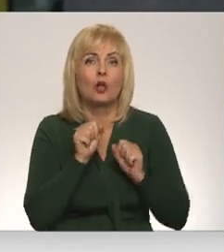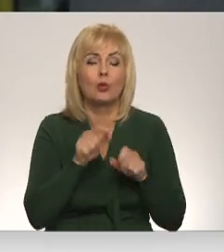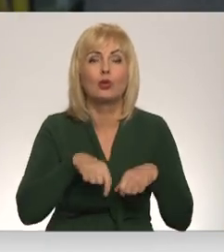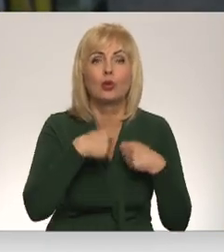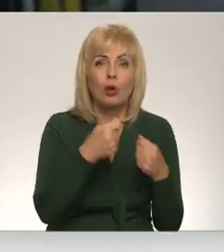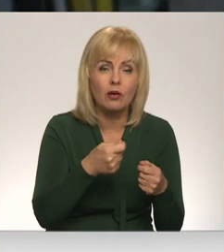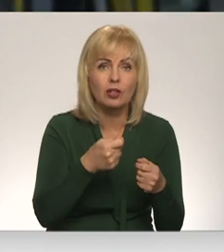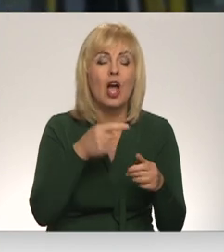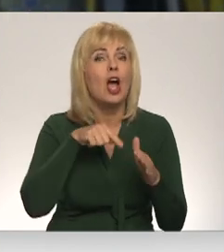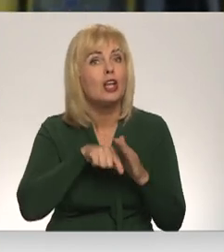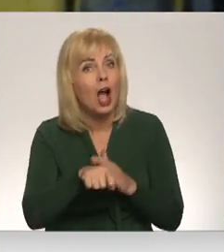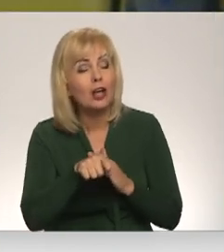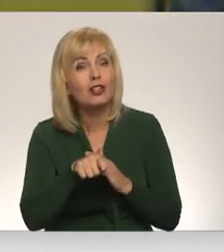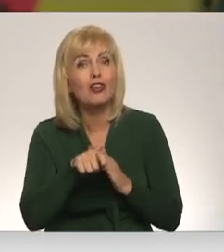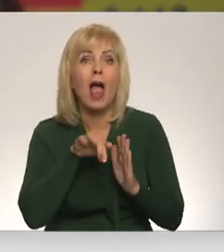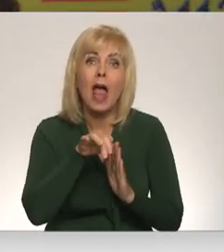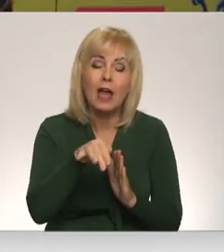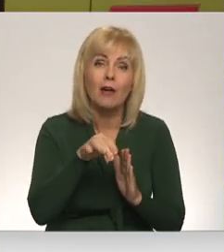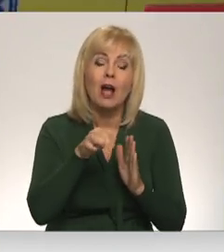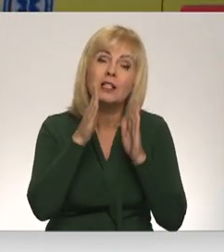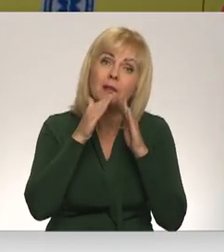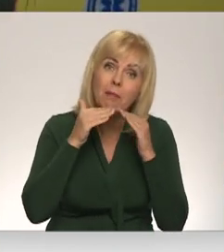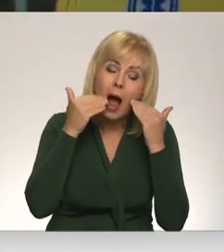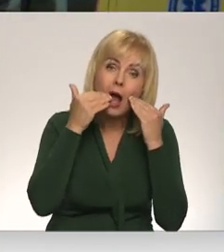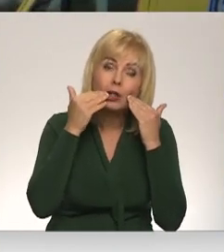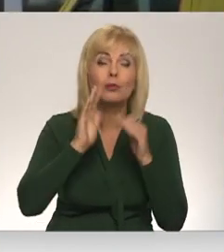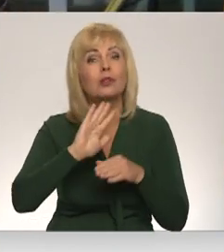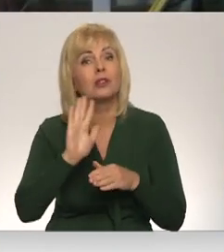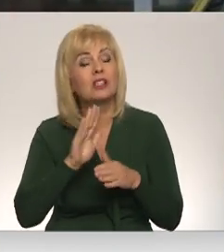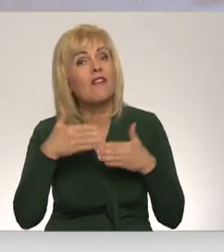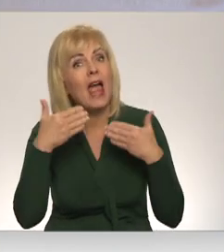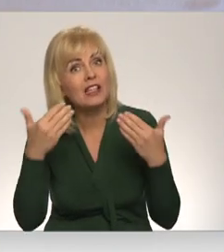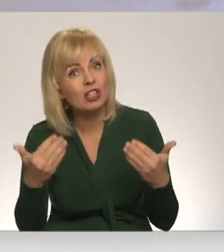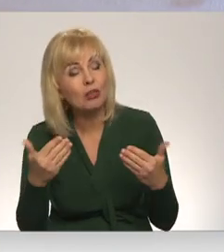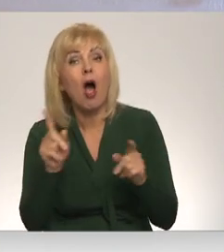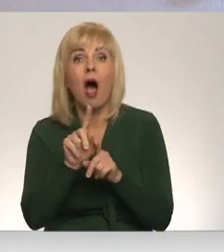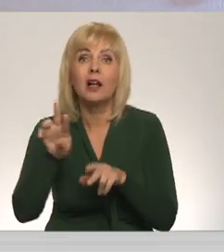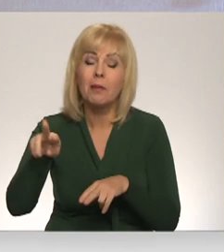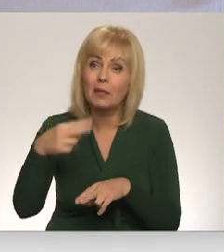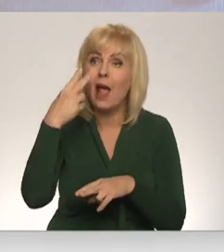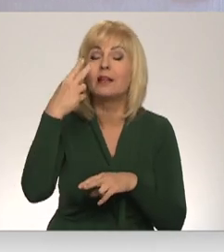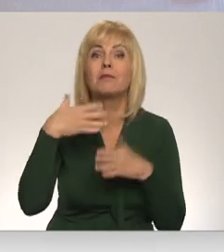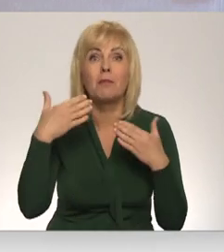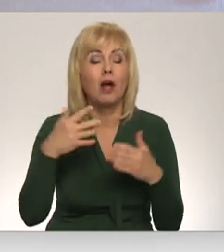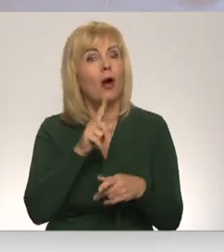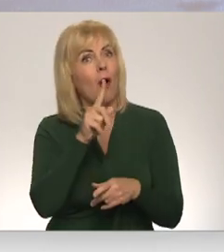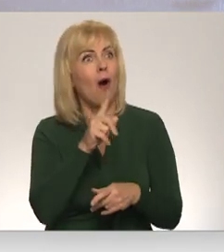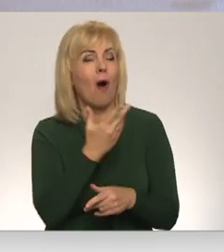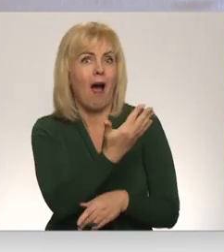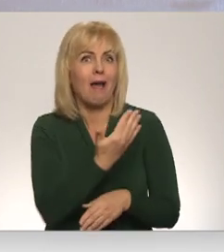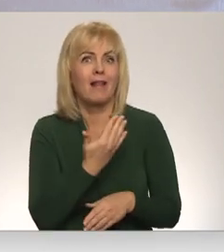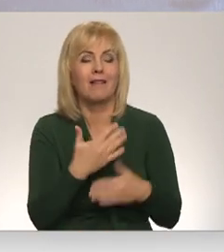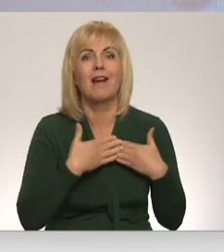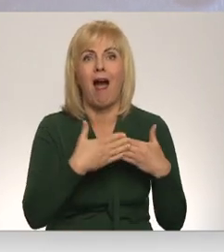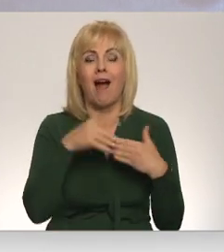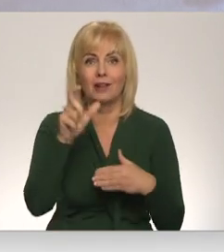iekšā, smaidi, sveicinies, jā, tiem cilvēkiem ar uzreiz smaids, ja viņam liekas, jā, kāds viens aktīvs te atnācis, jā, tad